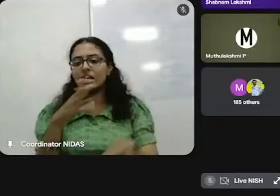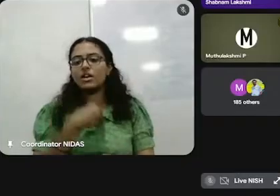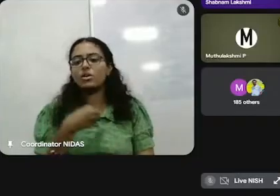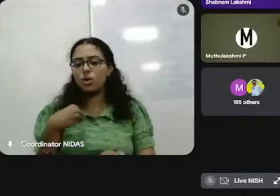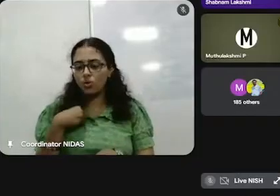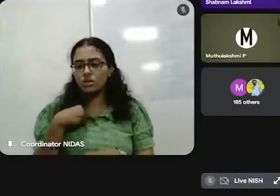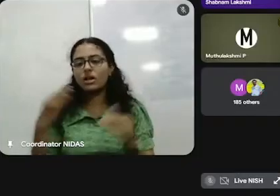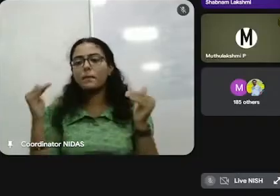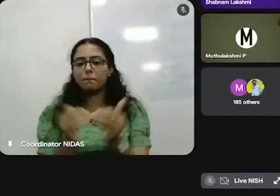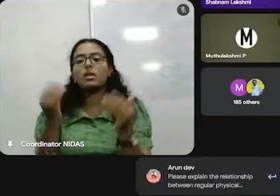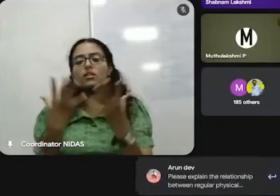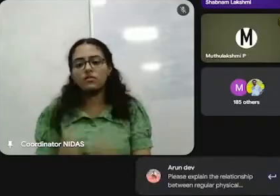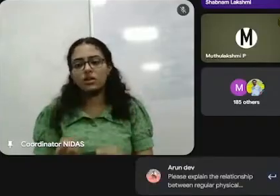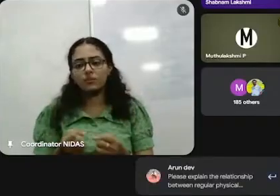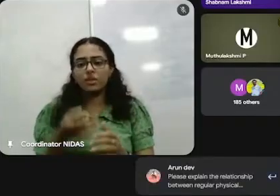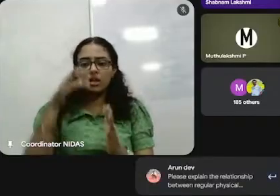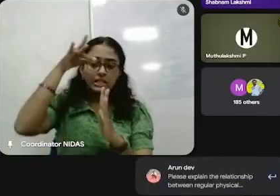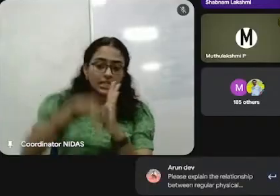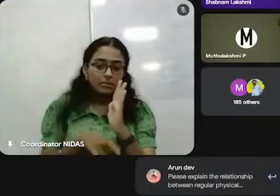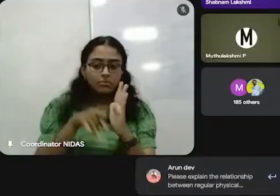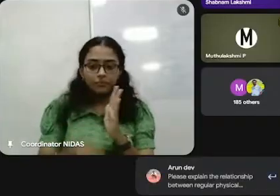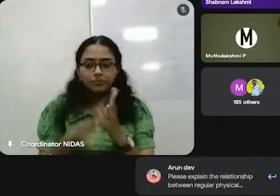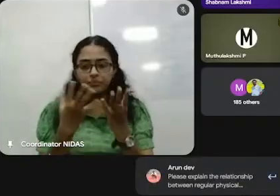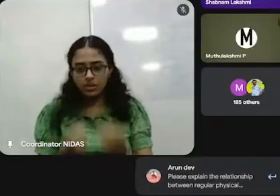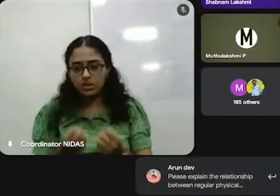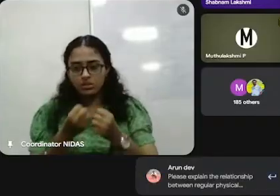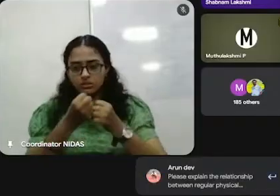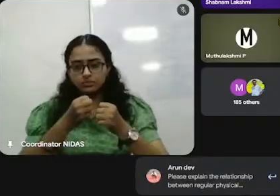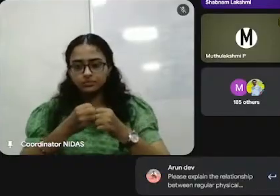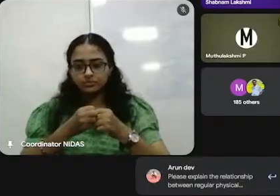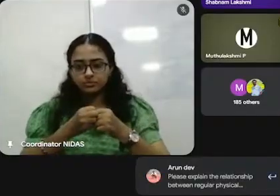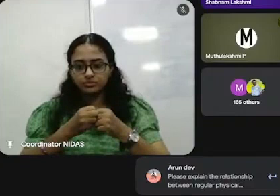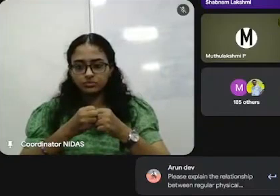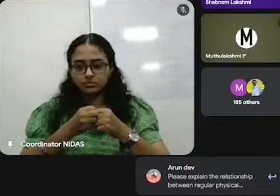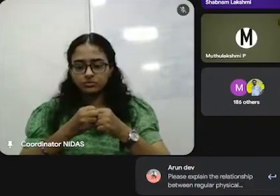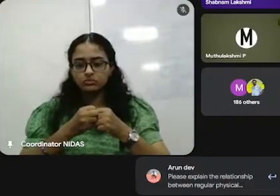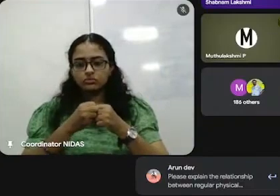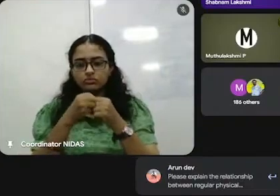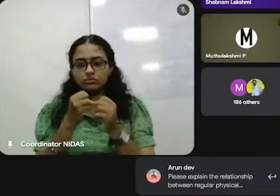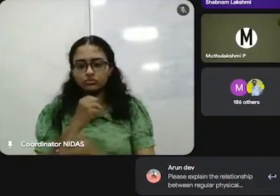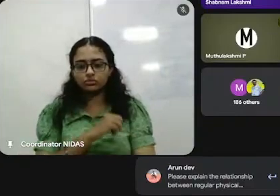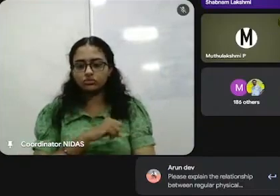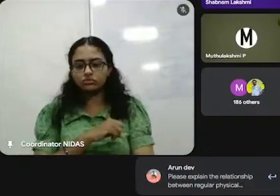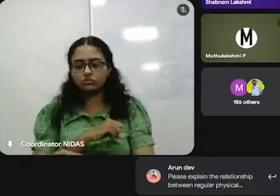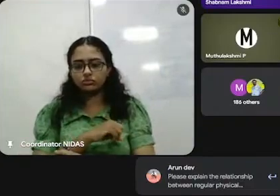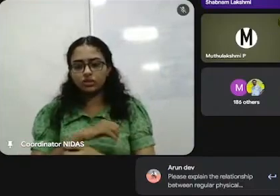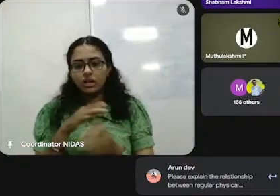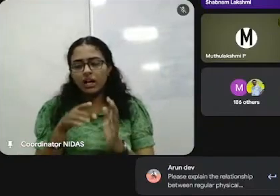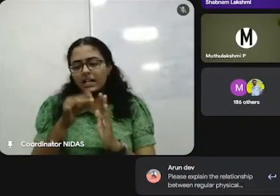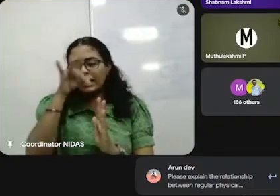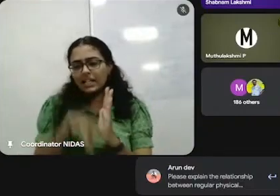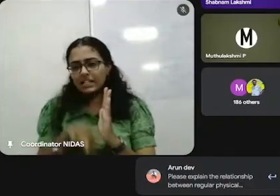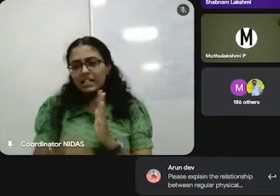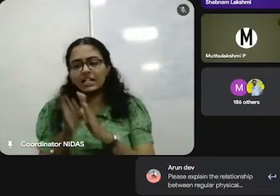പൾമനോളജിസ്റ്റിനെ കണ്ടിട്ട് ഒരു സ്ലീപ്പ് സ്റ്റഡി ചെയ്യാം. കാരണം നമുക്കറിയില്ല നമ്മൾ ഉറങ്ങുമ്പോൾ എന്താണ് സംഭവിക്കുന്നതെന്ന്. അപ്പോൾ ഒരു